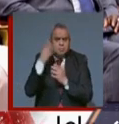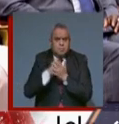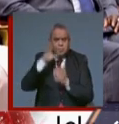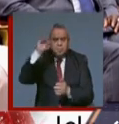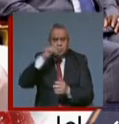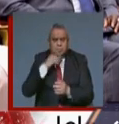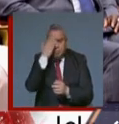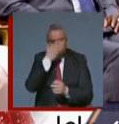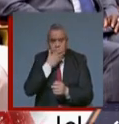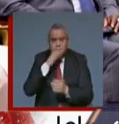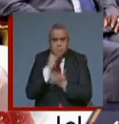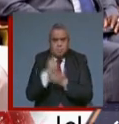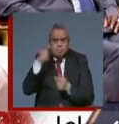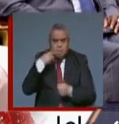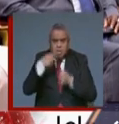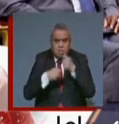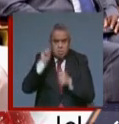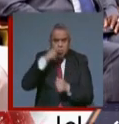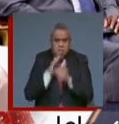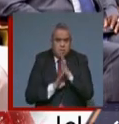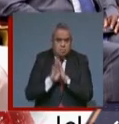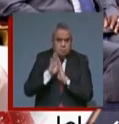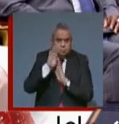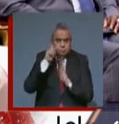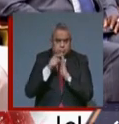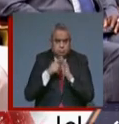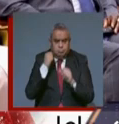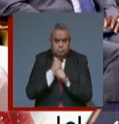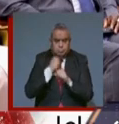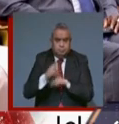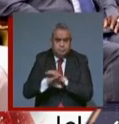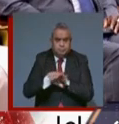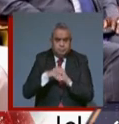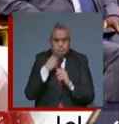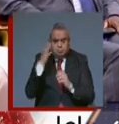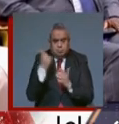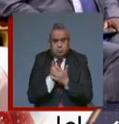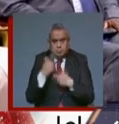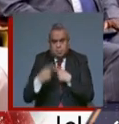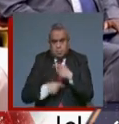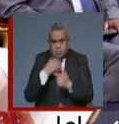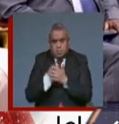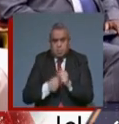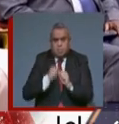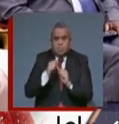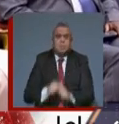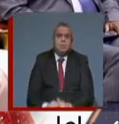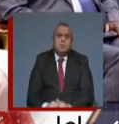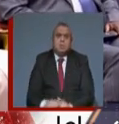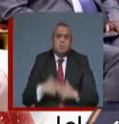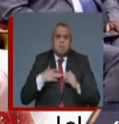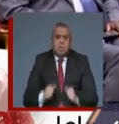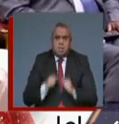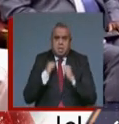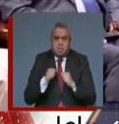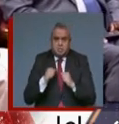عندهم، طبعا بتفرق جدا في الاقتصاد بتاعك وازاي الصرف وازاي تستغل كل اوجه الصرف الموجودة. فطبعا في تغيير